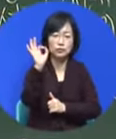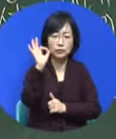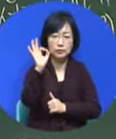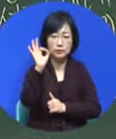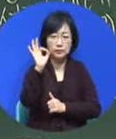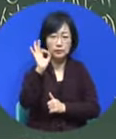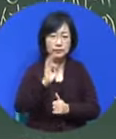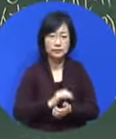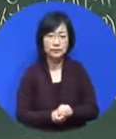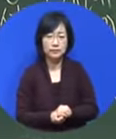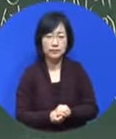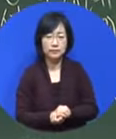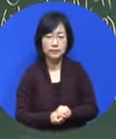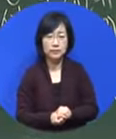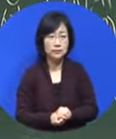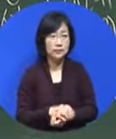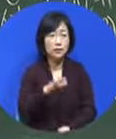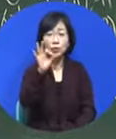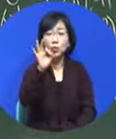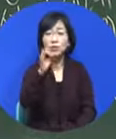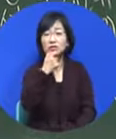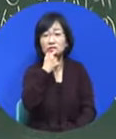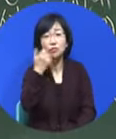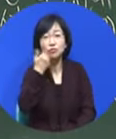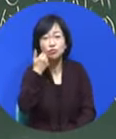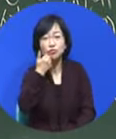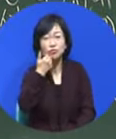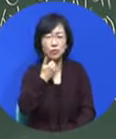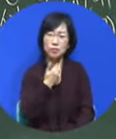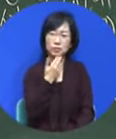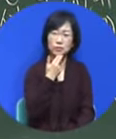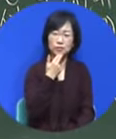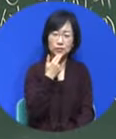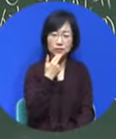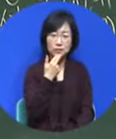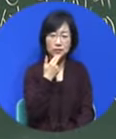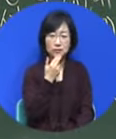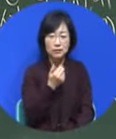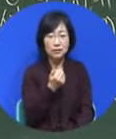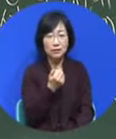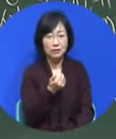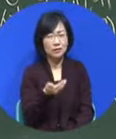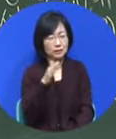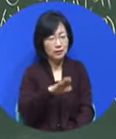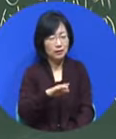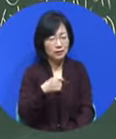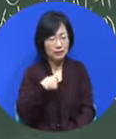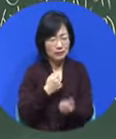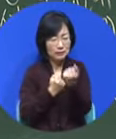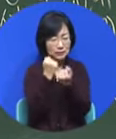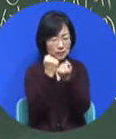좋아해요 돈 싫어하는 사람은 별로 없겠습니다만 제가 말하는 그런 뜻이